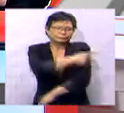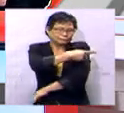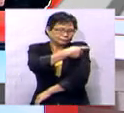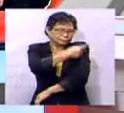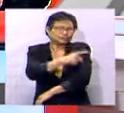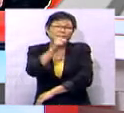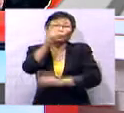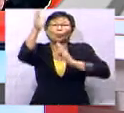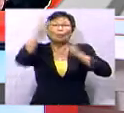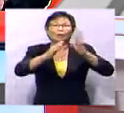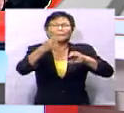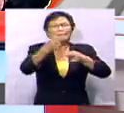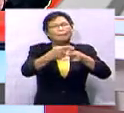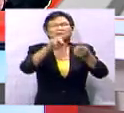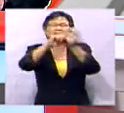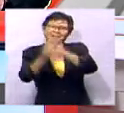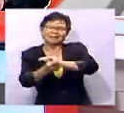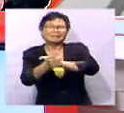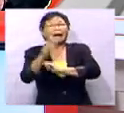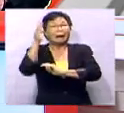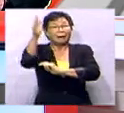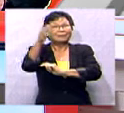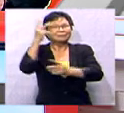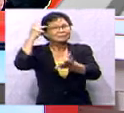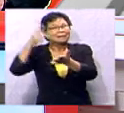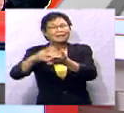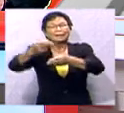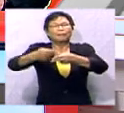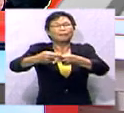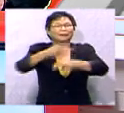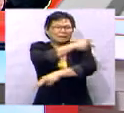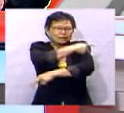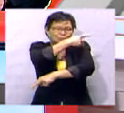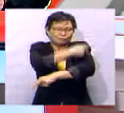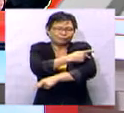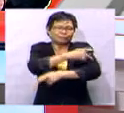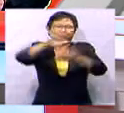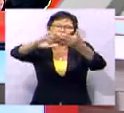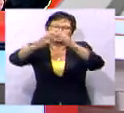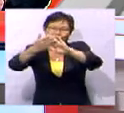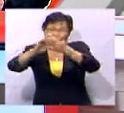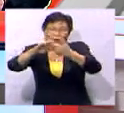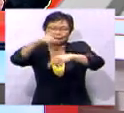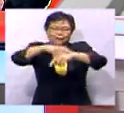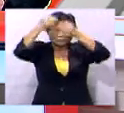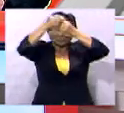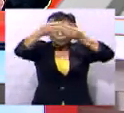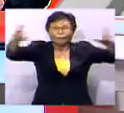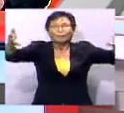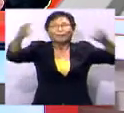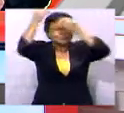Klinik Satu Malaysia dijenamakan semula dan akan dikenali sebagai klinik komuniti. Ketika